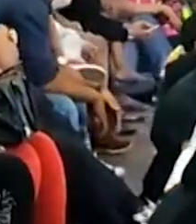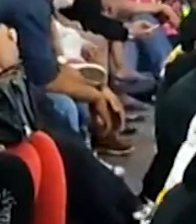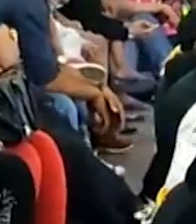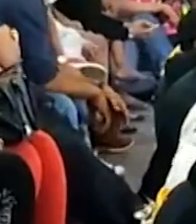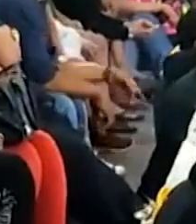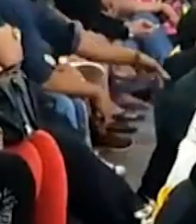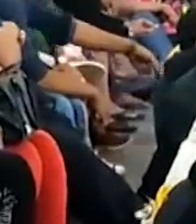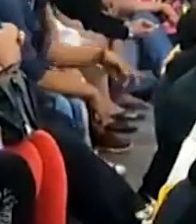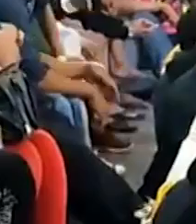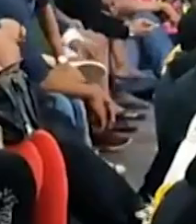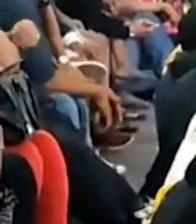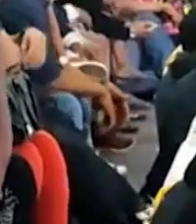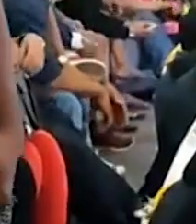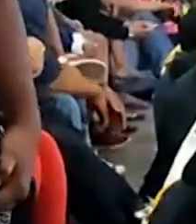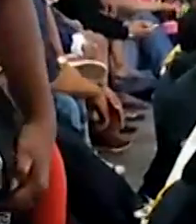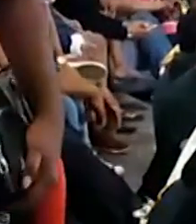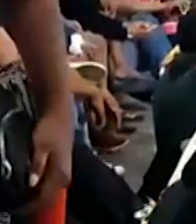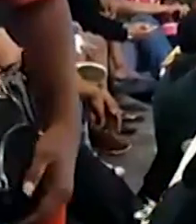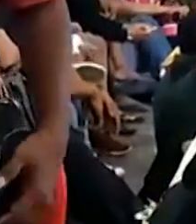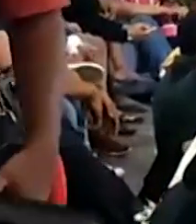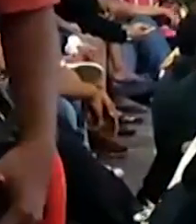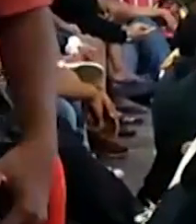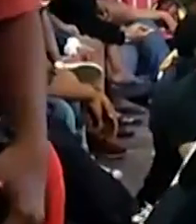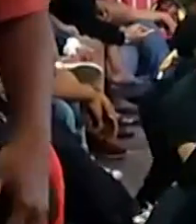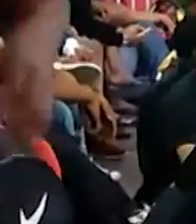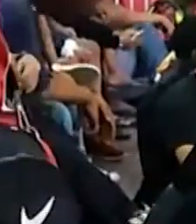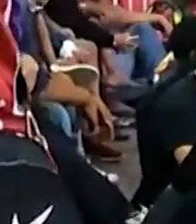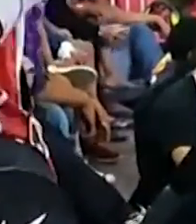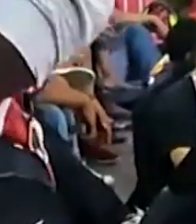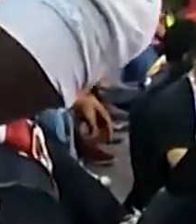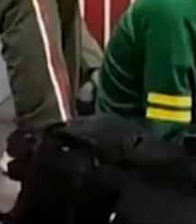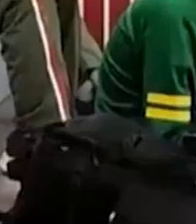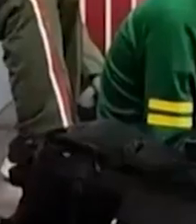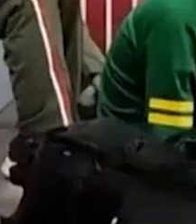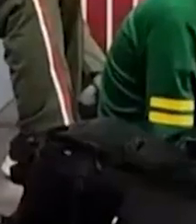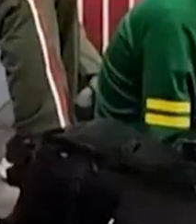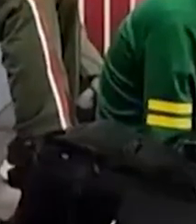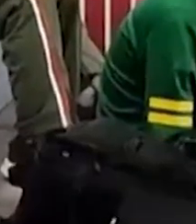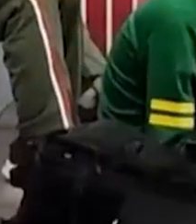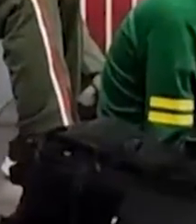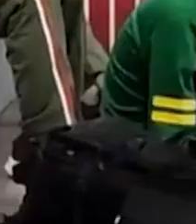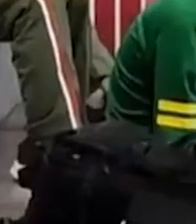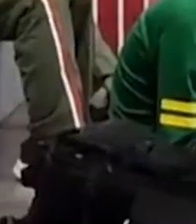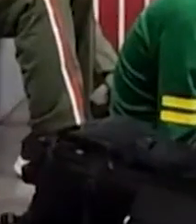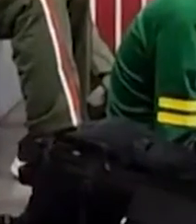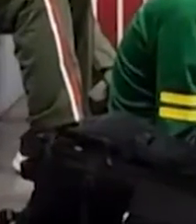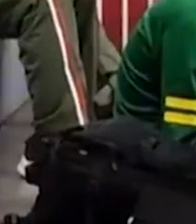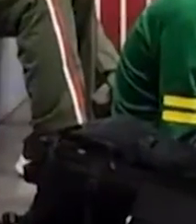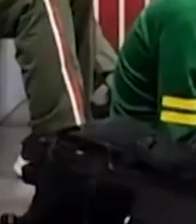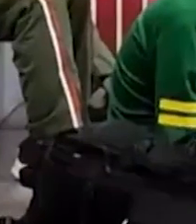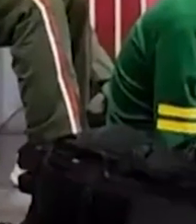gejala. Seluruhnya saat ini tengah menjalani isolasi di RSUD Mimika dan tidak dijelaskan cabang olahraga serta kontingen asal provinsi